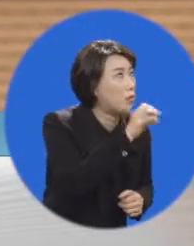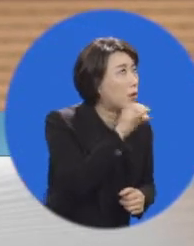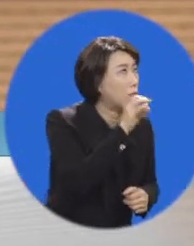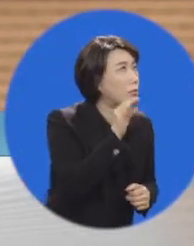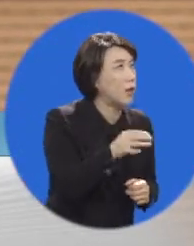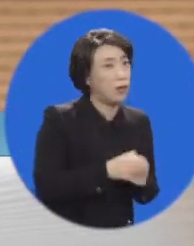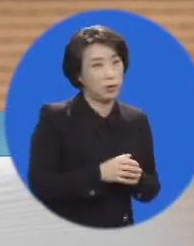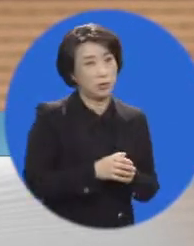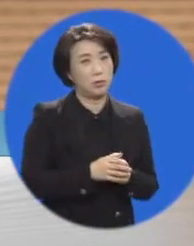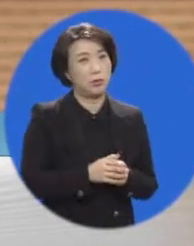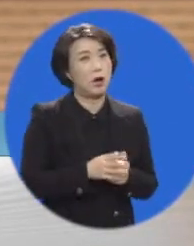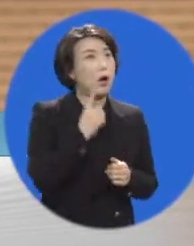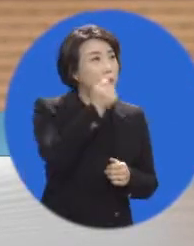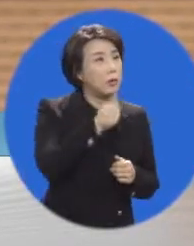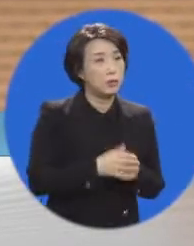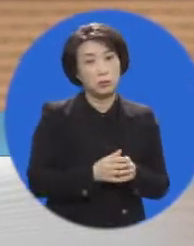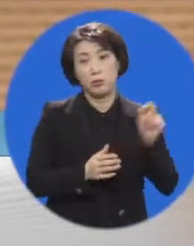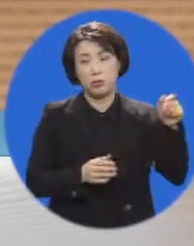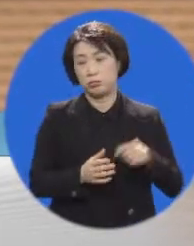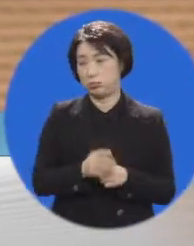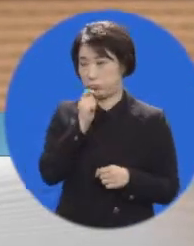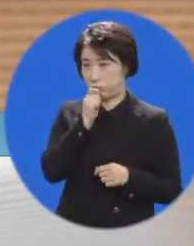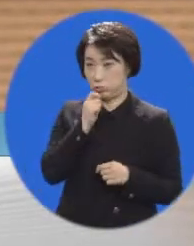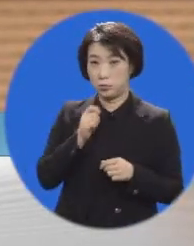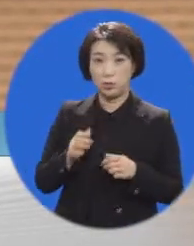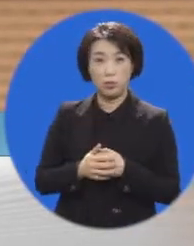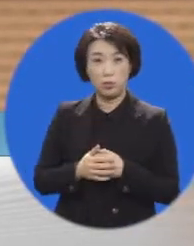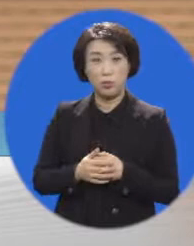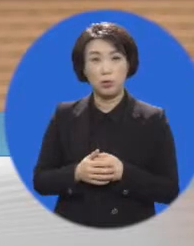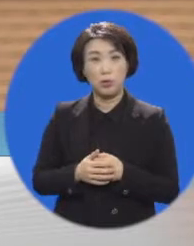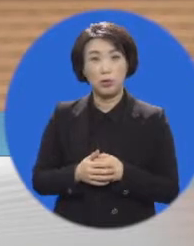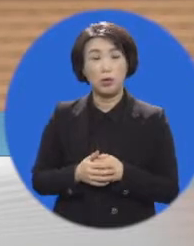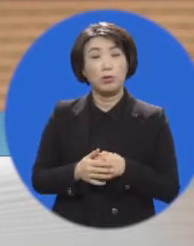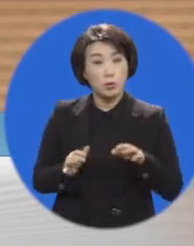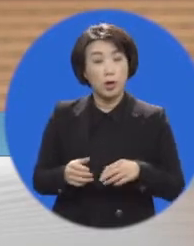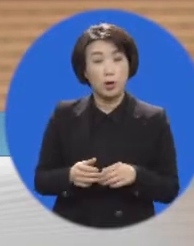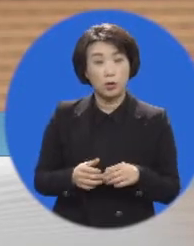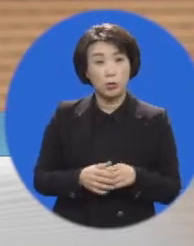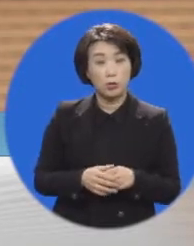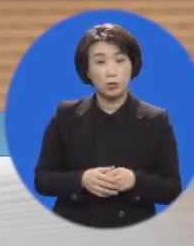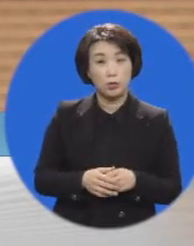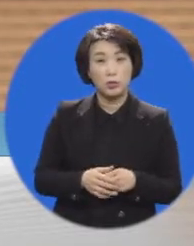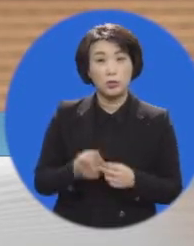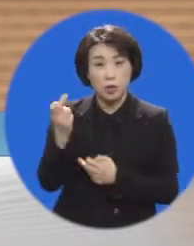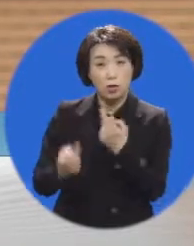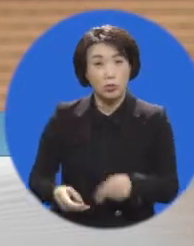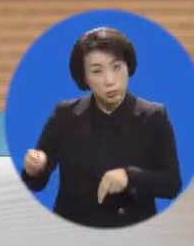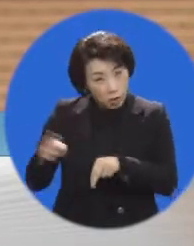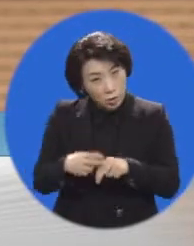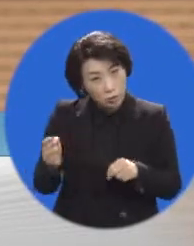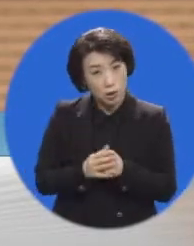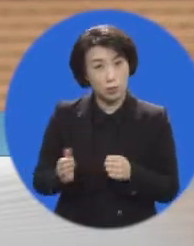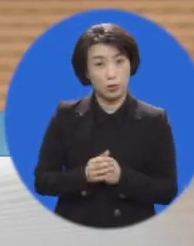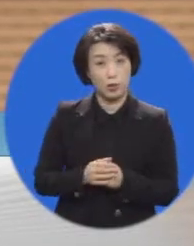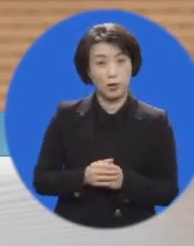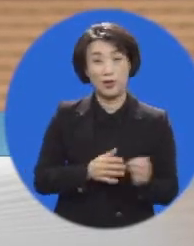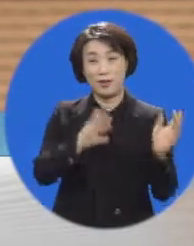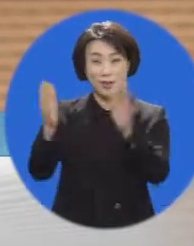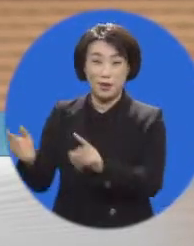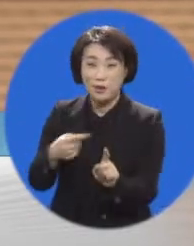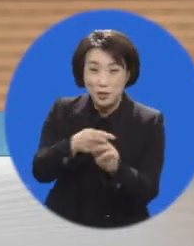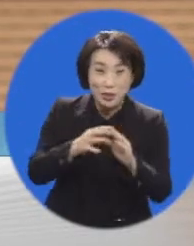아버지가요. 막 자기 아들 때렸다고. 그러니까 교회에서도 보세요. 성도들끼리